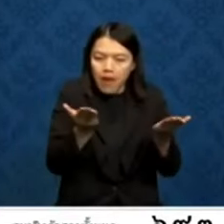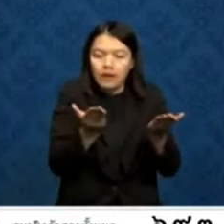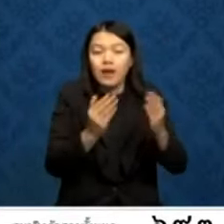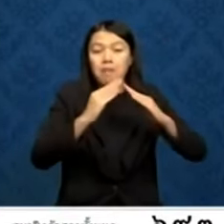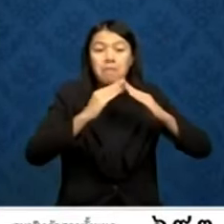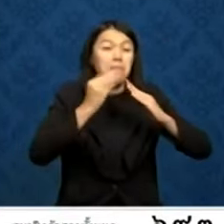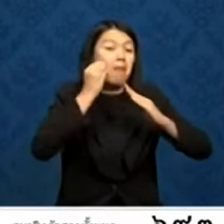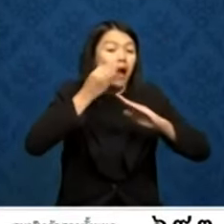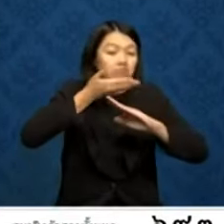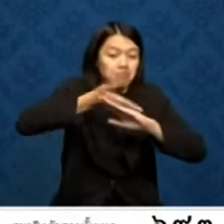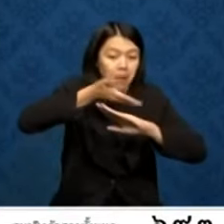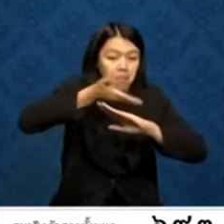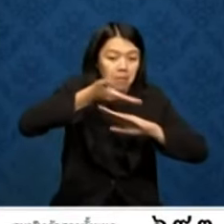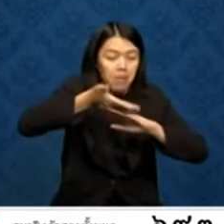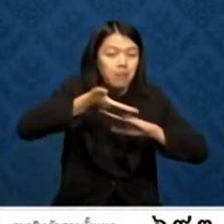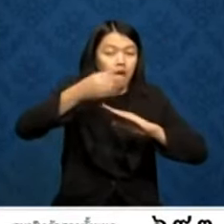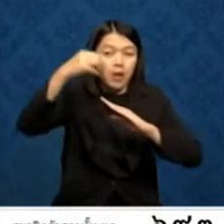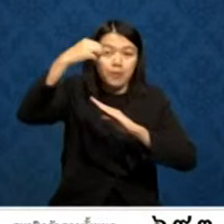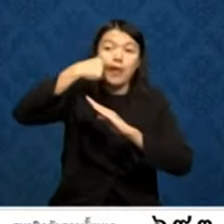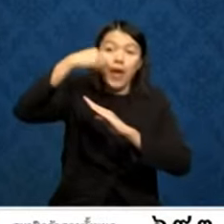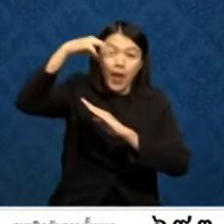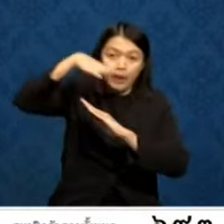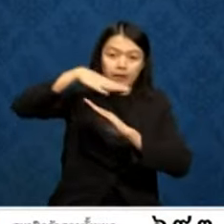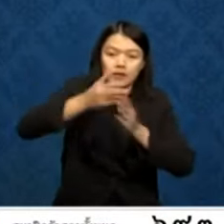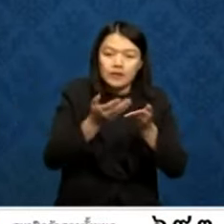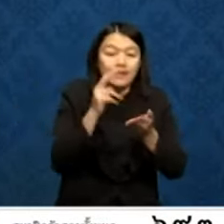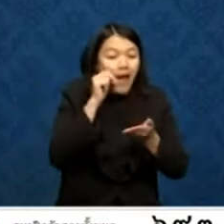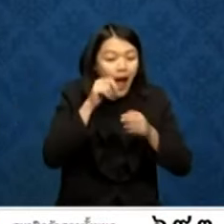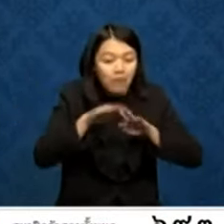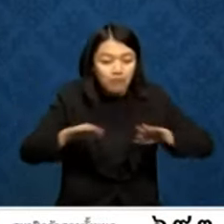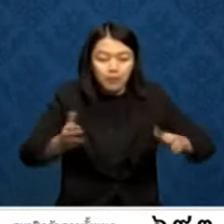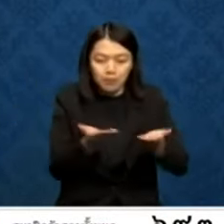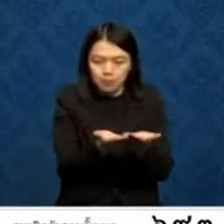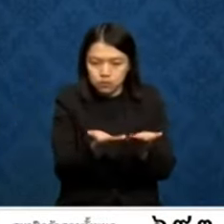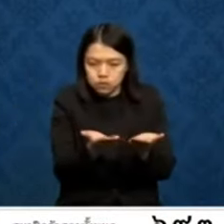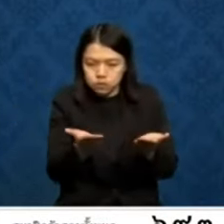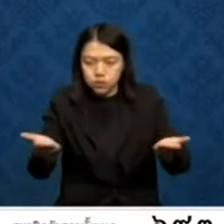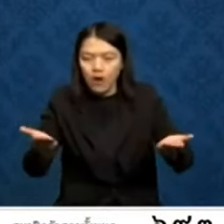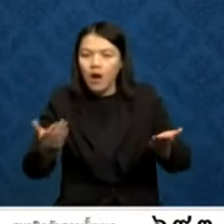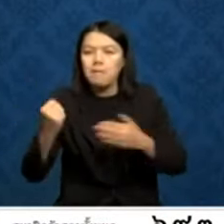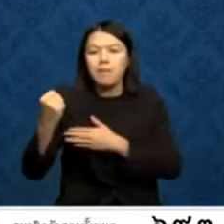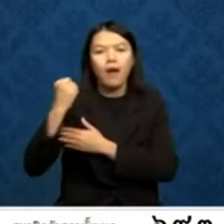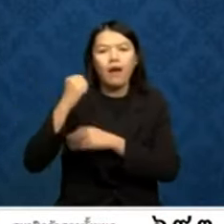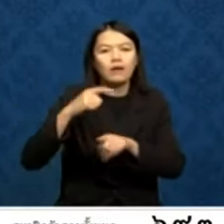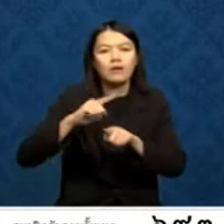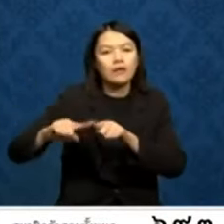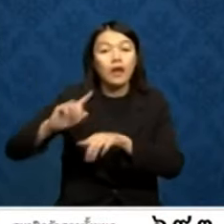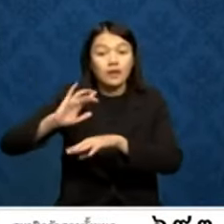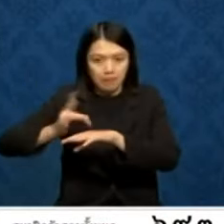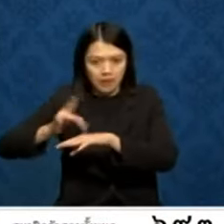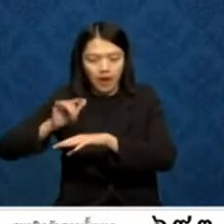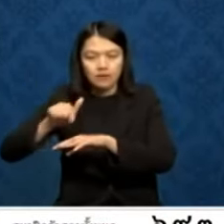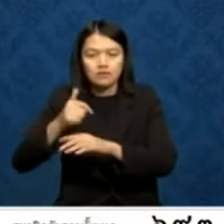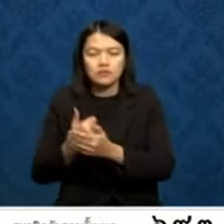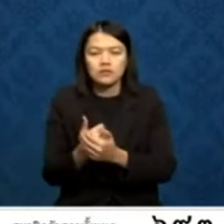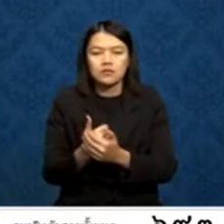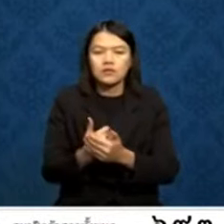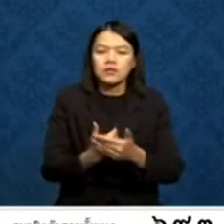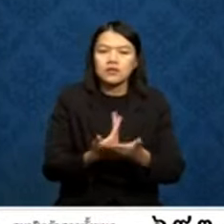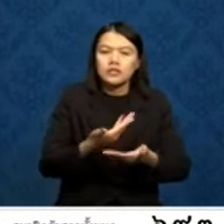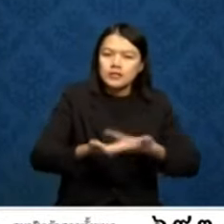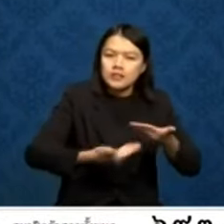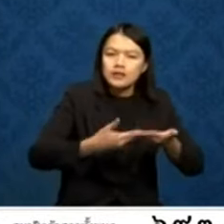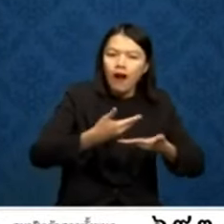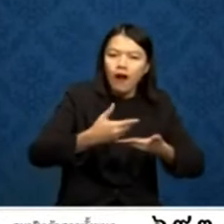าและผืนน้ำพลังงานน้ำและพลังงานทางเลือกอื่นๆรวมทั้งพัฒนาตลาดซื้อขายไฟฟ้าเส